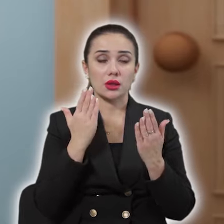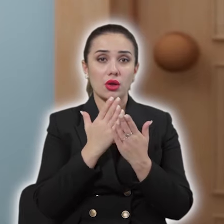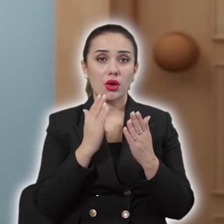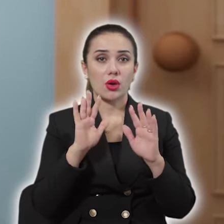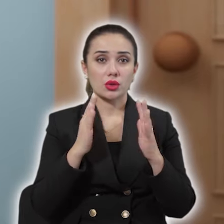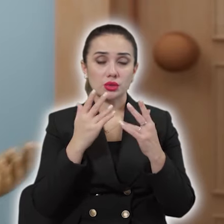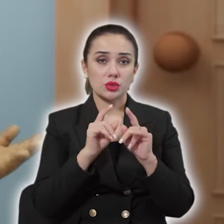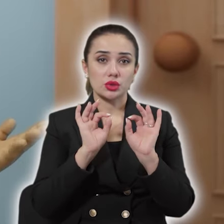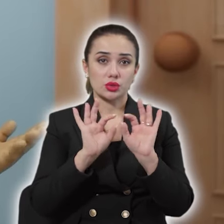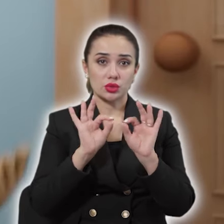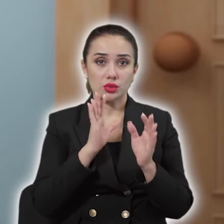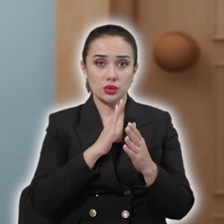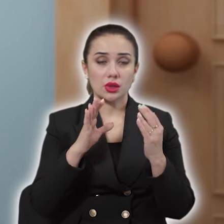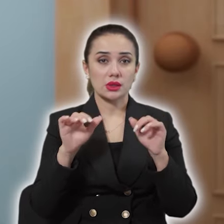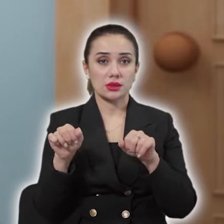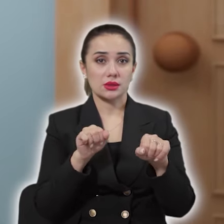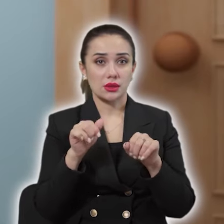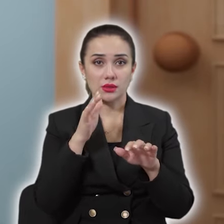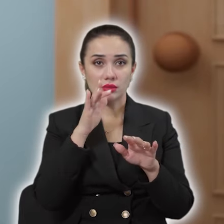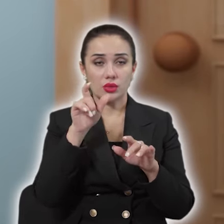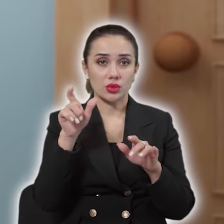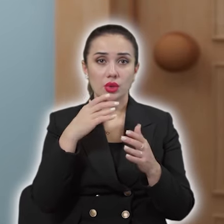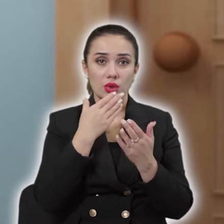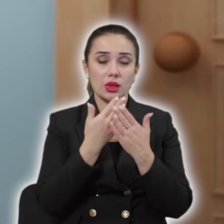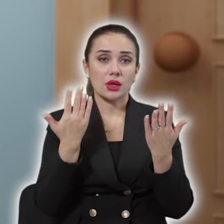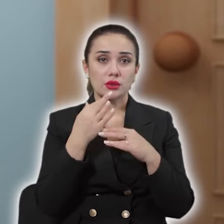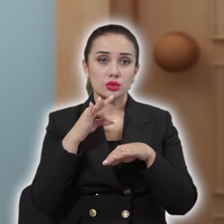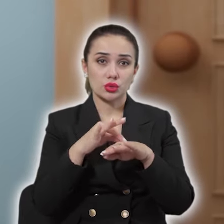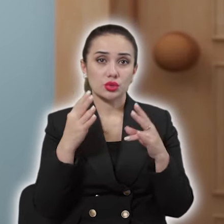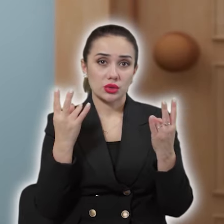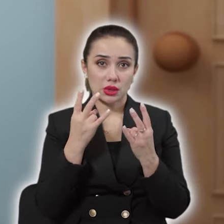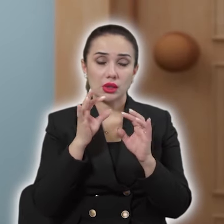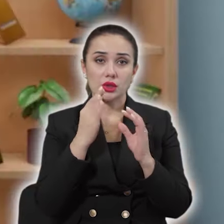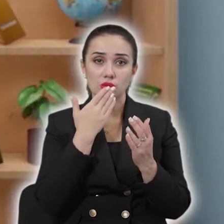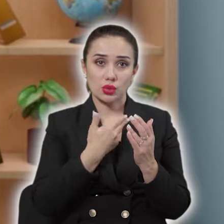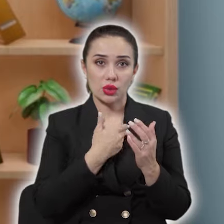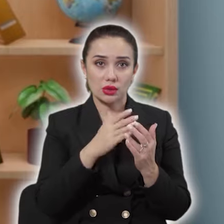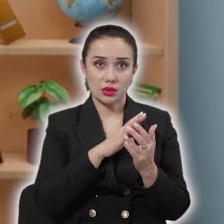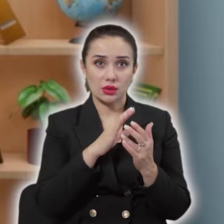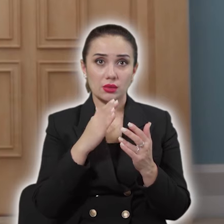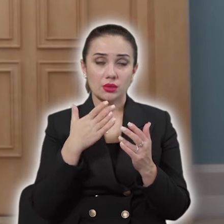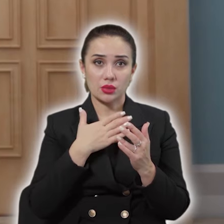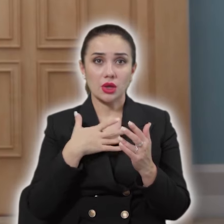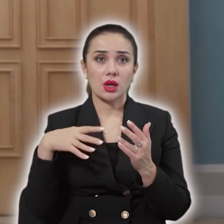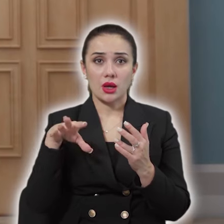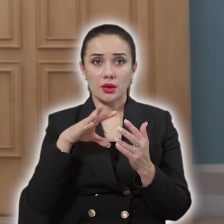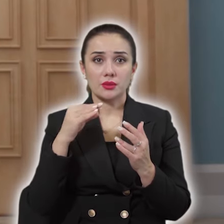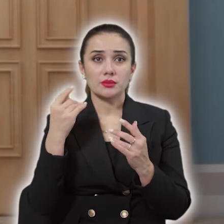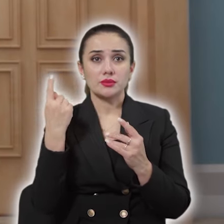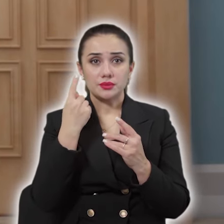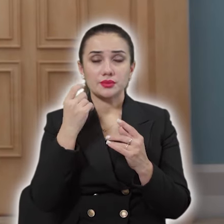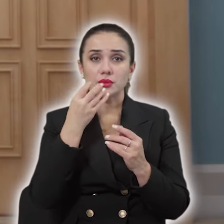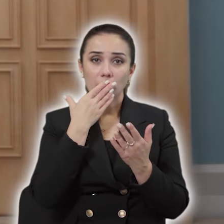bo'lishini tushuntirib berdilar va dars so'ngida zilzila vaqtida inson o'zini qanday tutishi kerak deb so'radilar. Xo'sh, biz